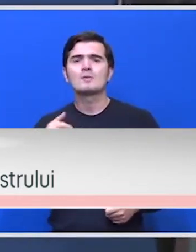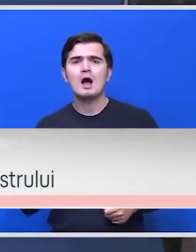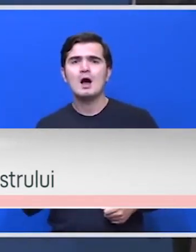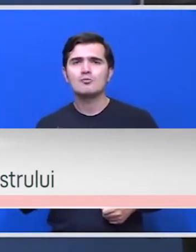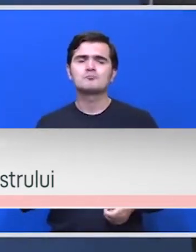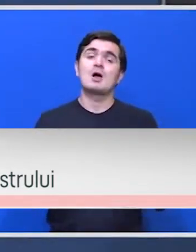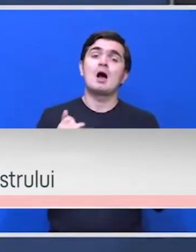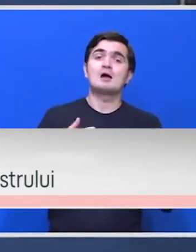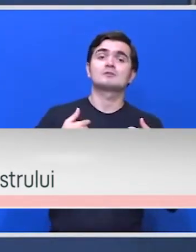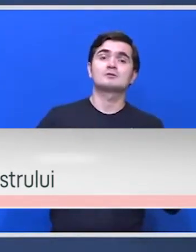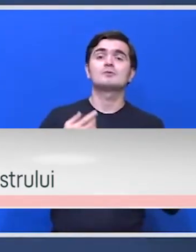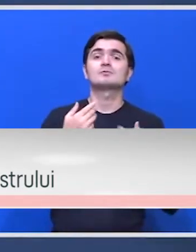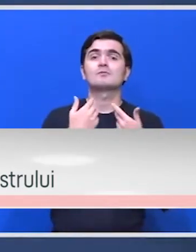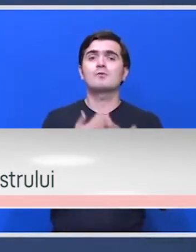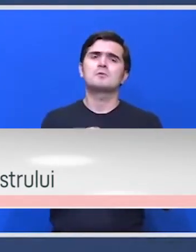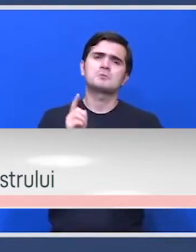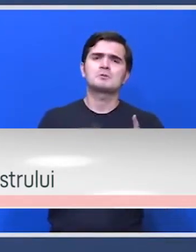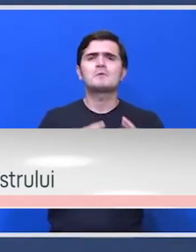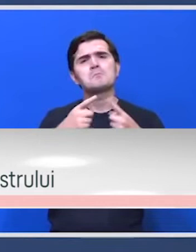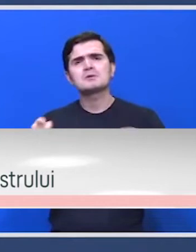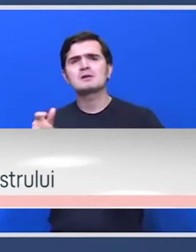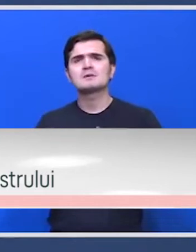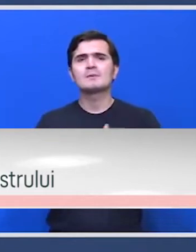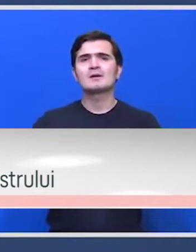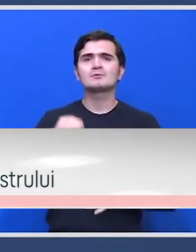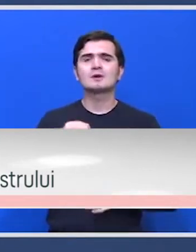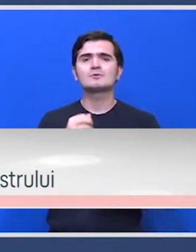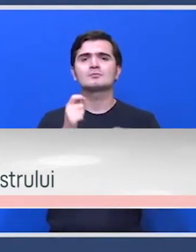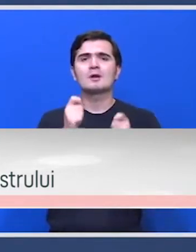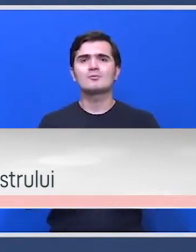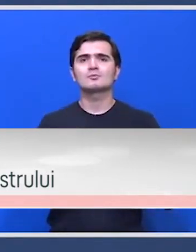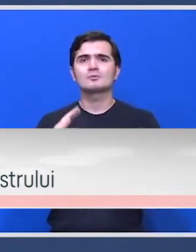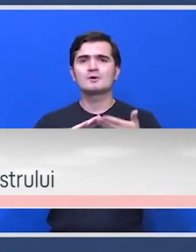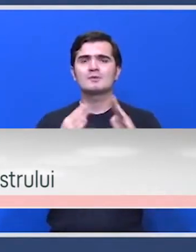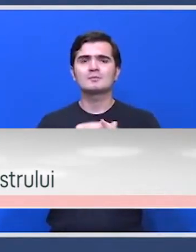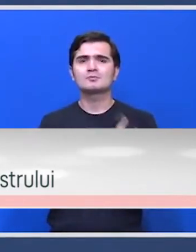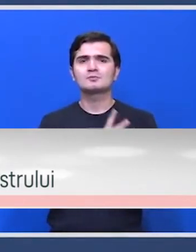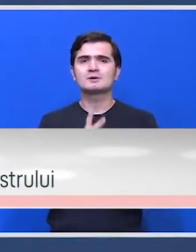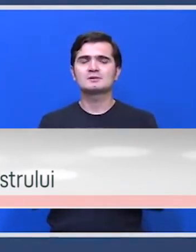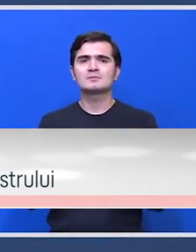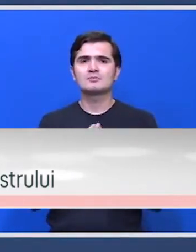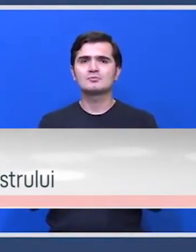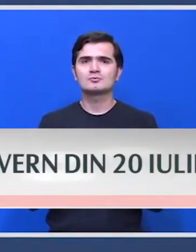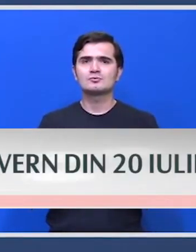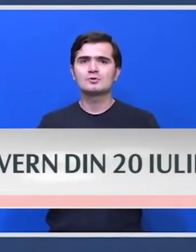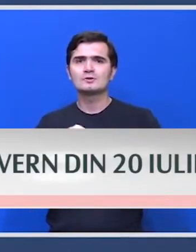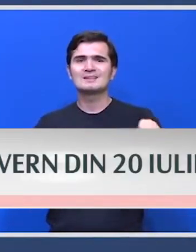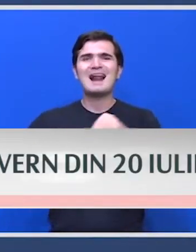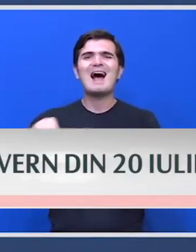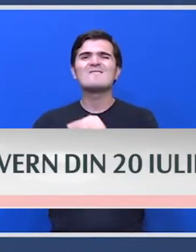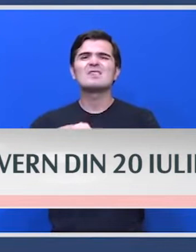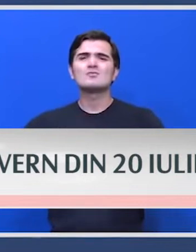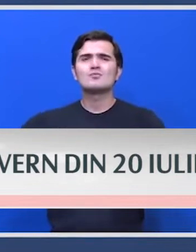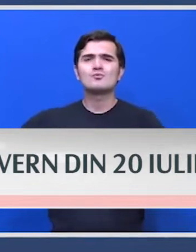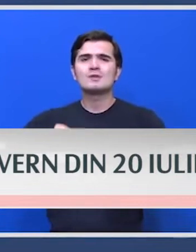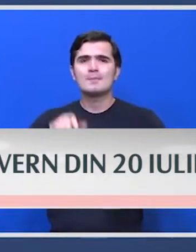despre rezultatele raportului Departamentului de Stat în domeniul traficului de persoane. Așa cum știți, prea